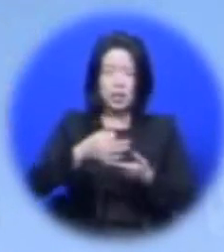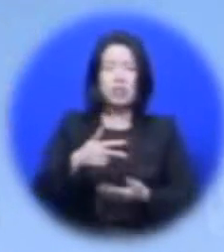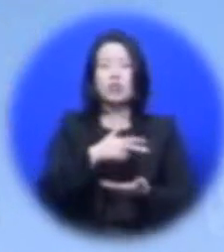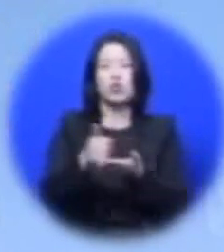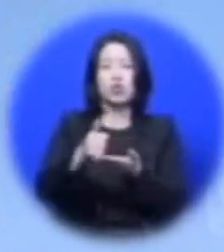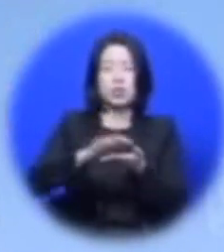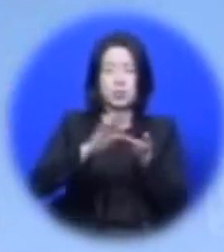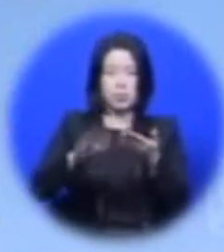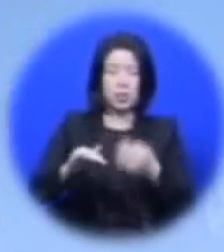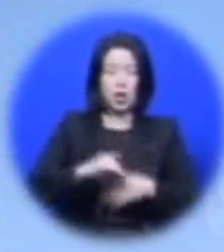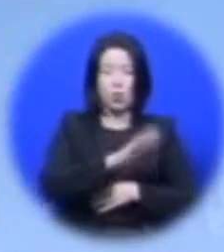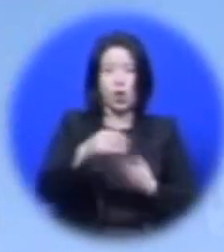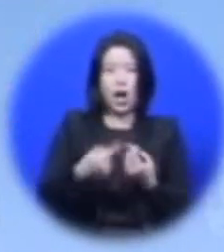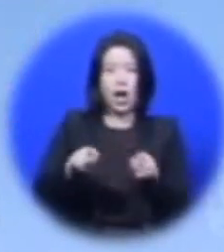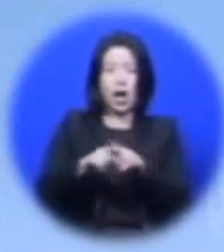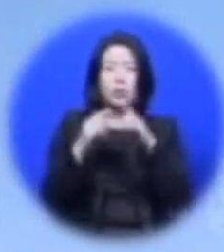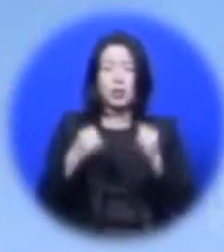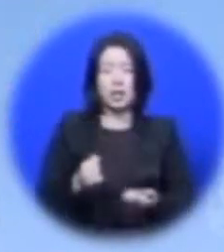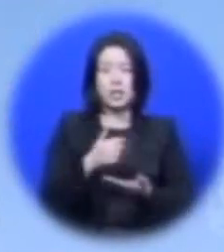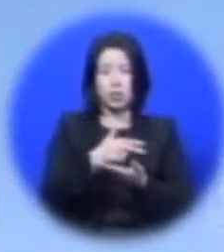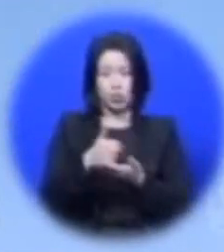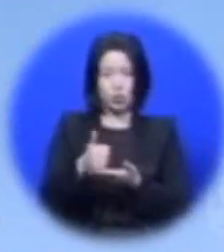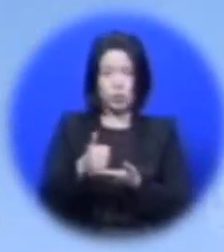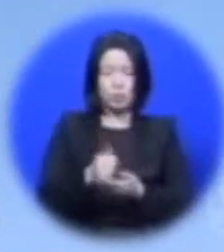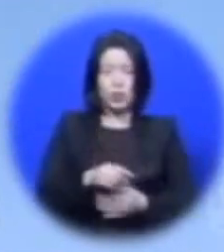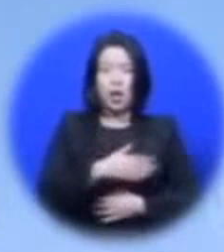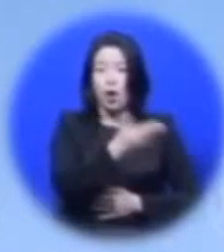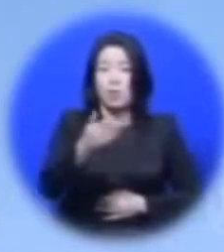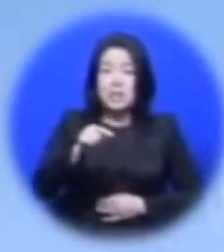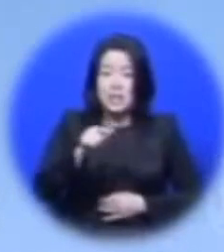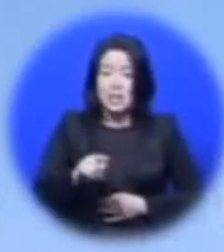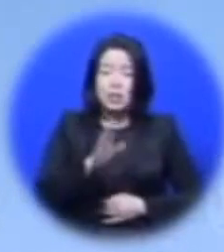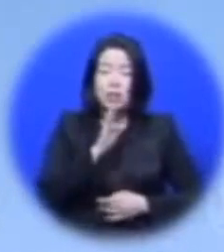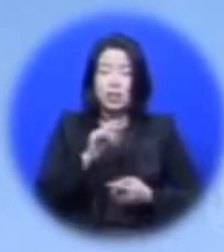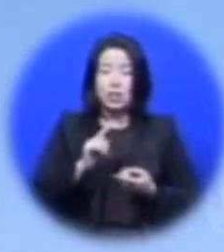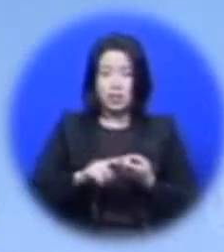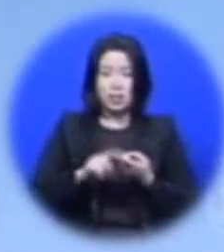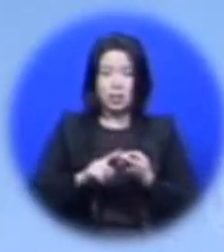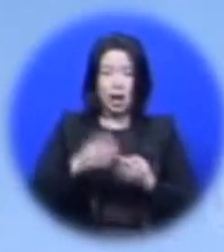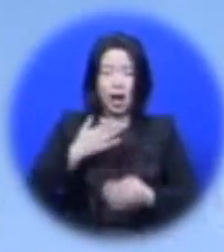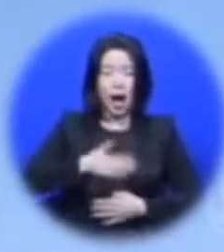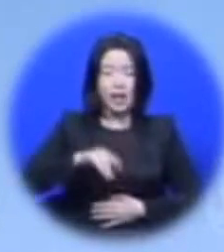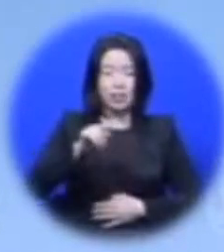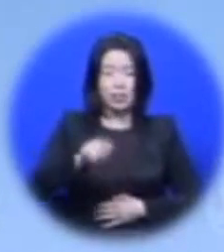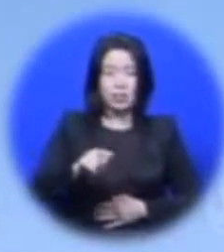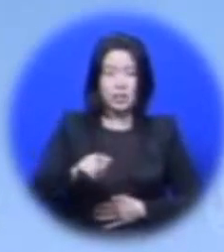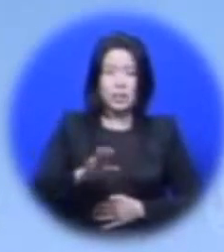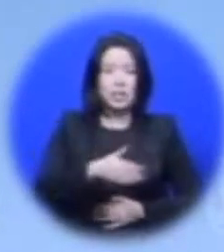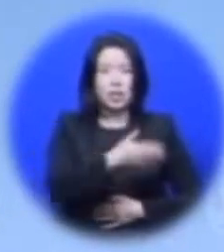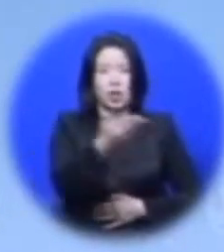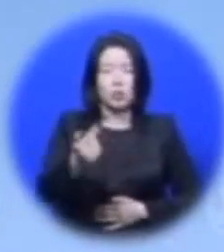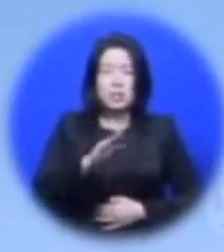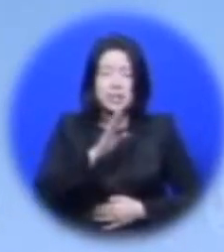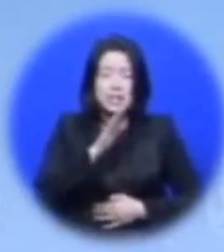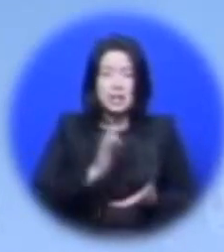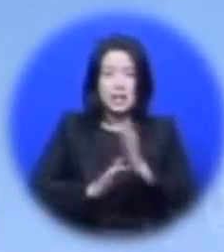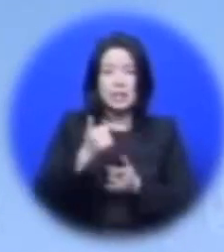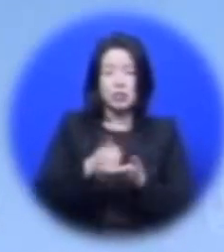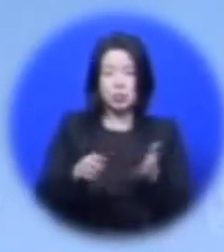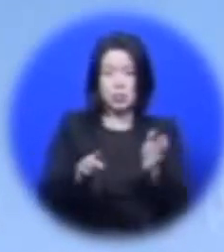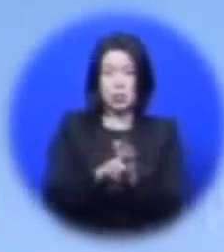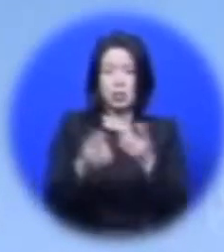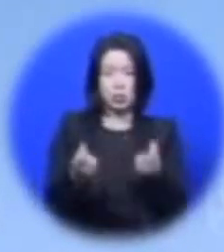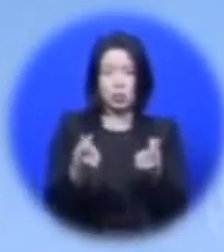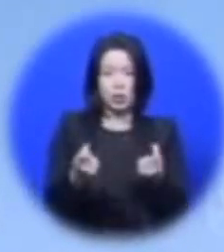우리와 함께 계시는 주님. 여러분이 그 사실을 정말 아는 것이 여러분이 진짜 예수를 믿으시는 거예요.